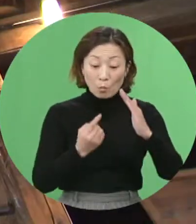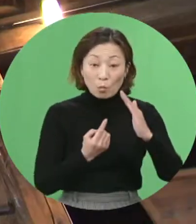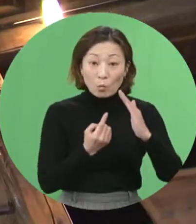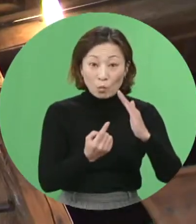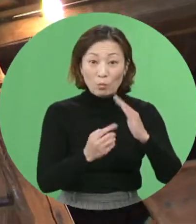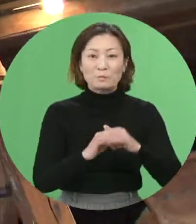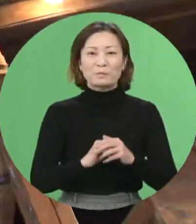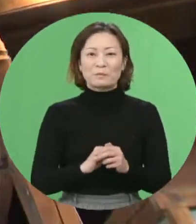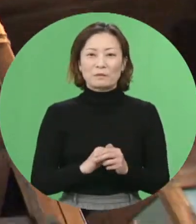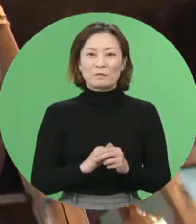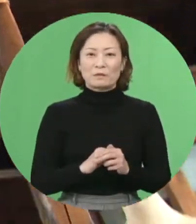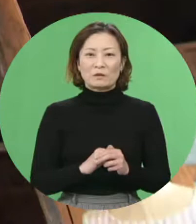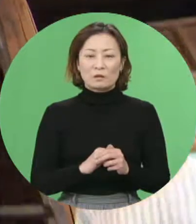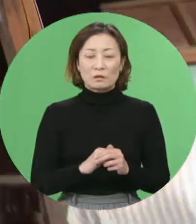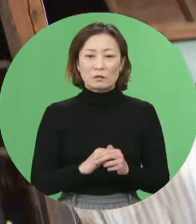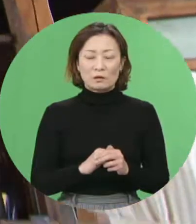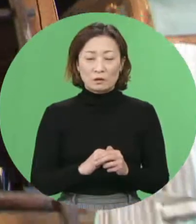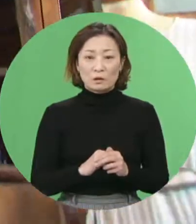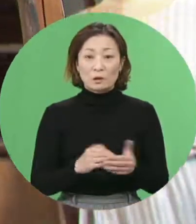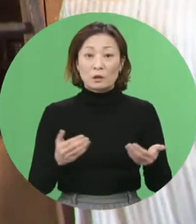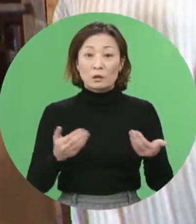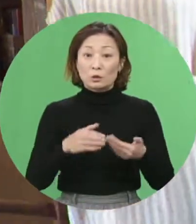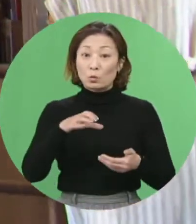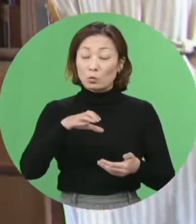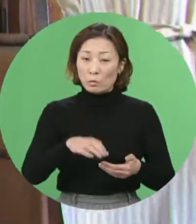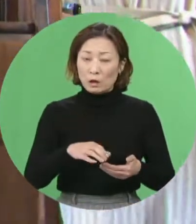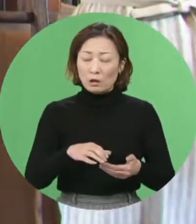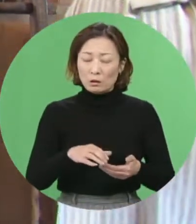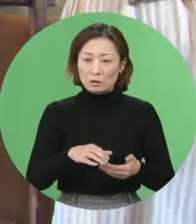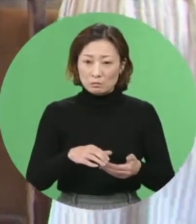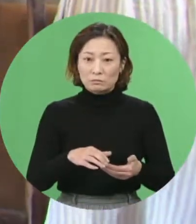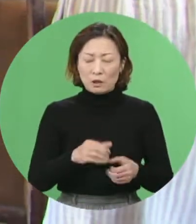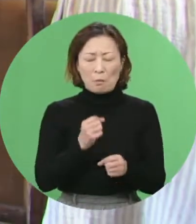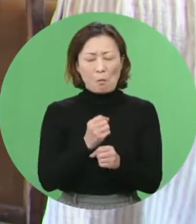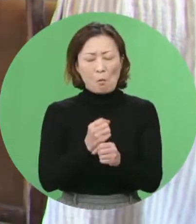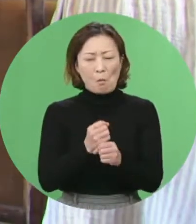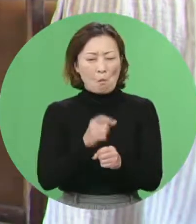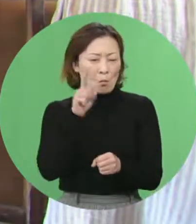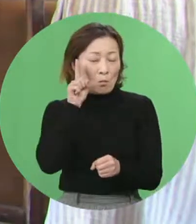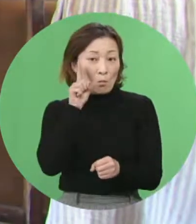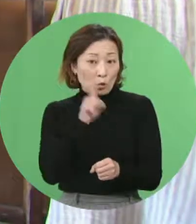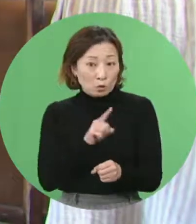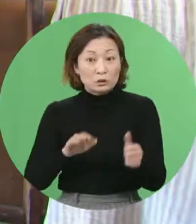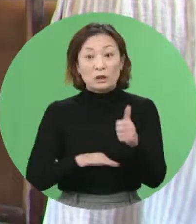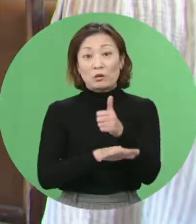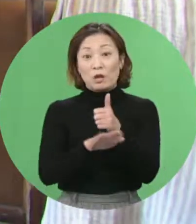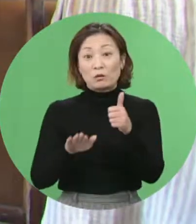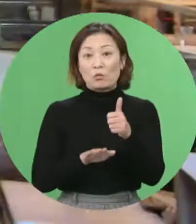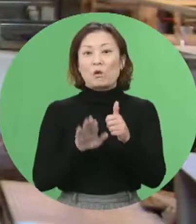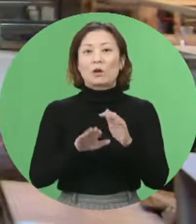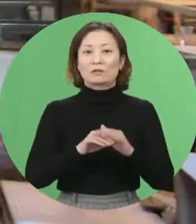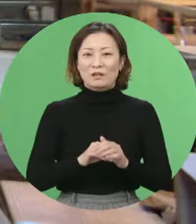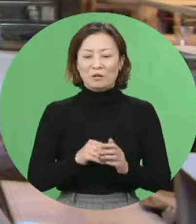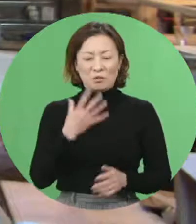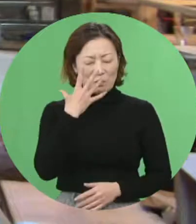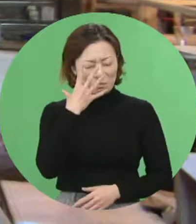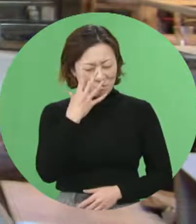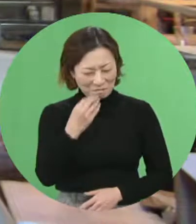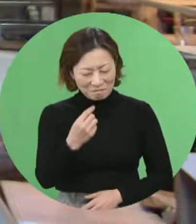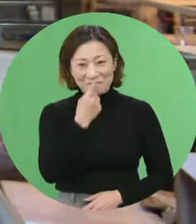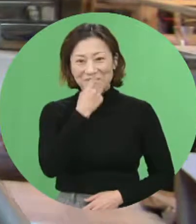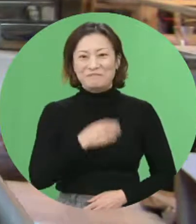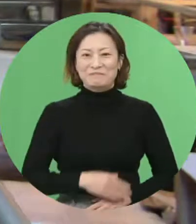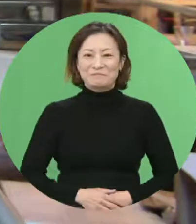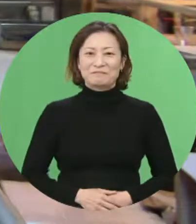もすごく仕事場としてすぐに仕事しやすい環境だったので惚れました。